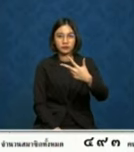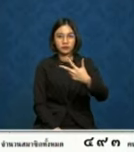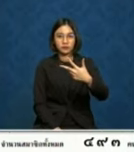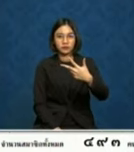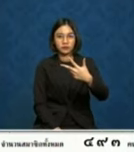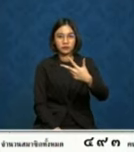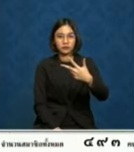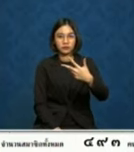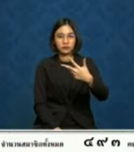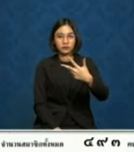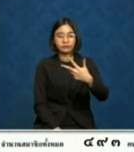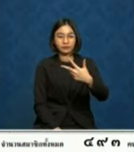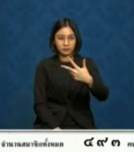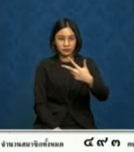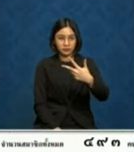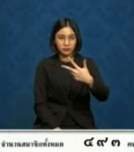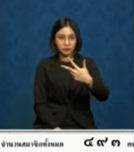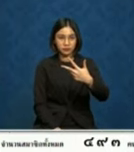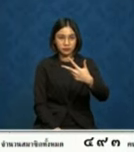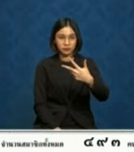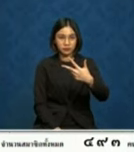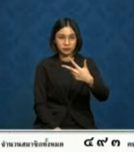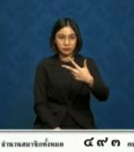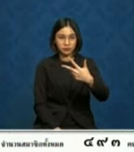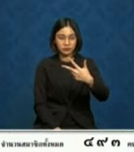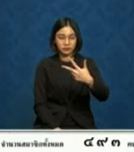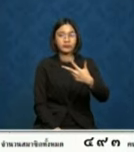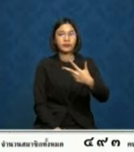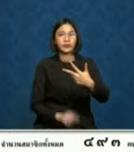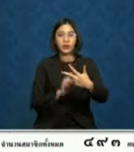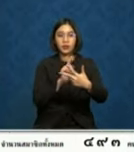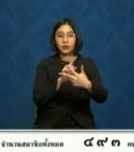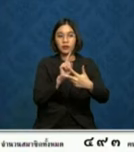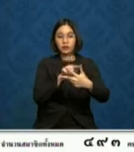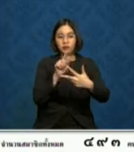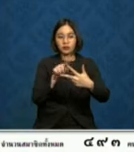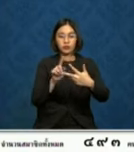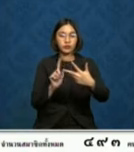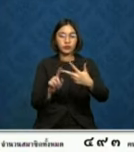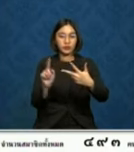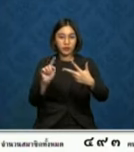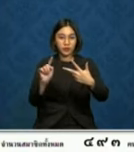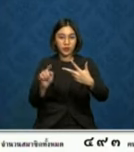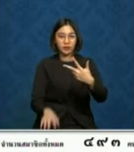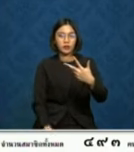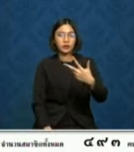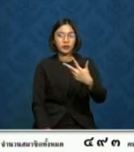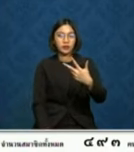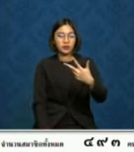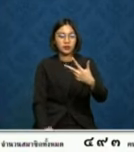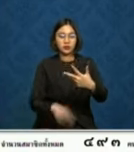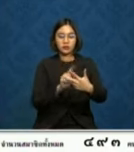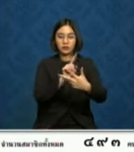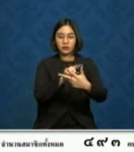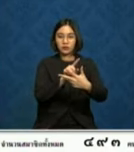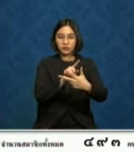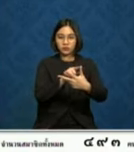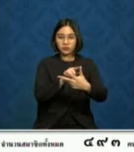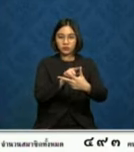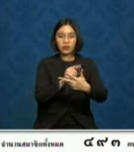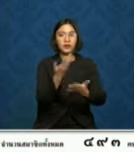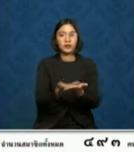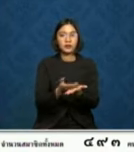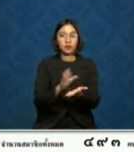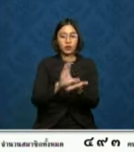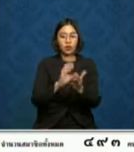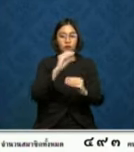ค่ะนะคะดิฉันก็จะขออนุญาตชี้ให้เห็นนะคะ 3ประเด็นนะคะประเด็นแรกก็คือในเรื่องของงบ